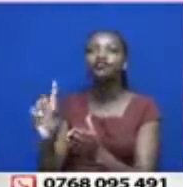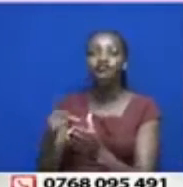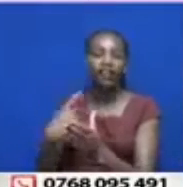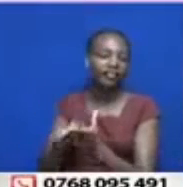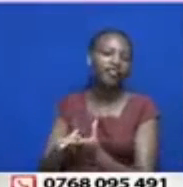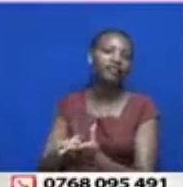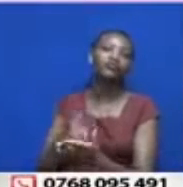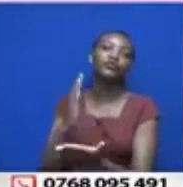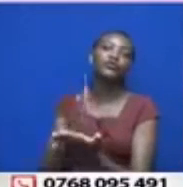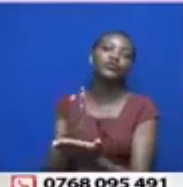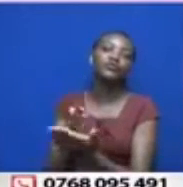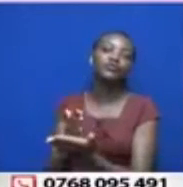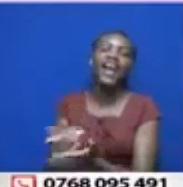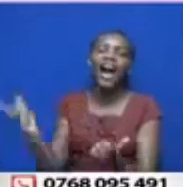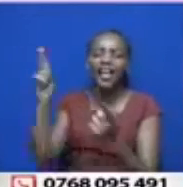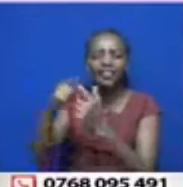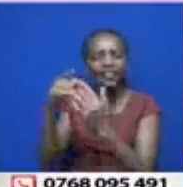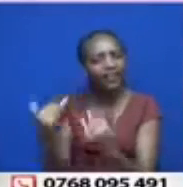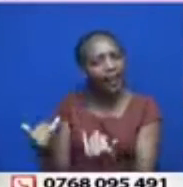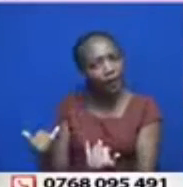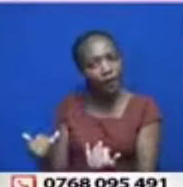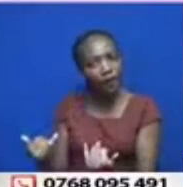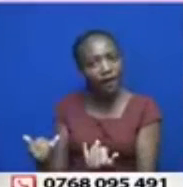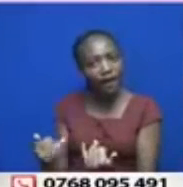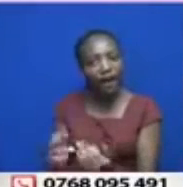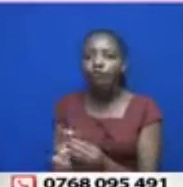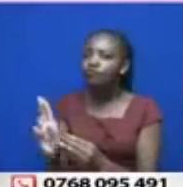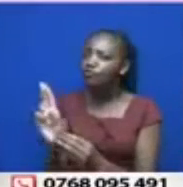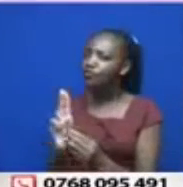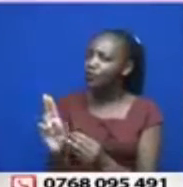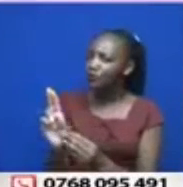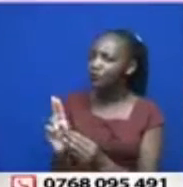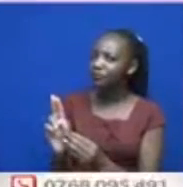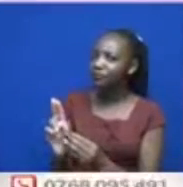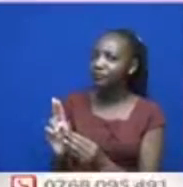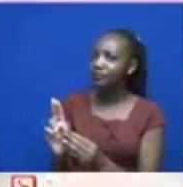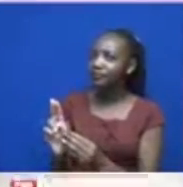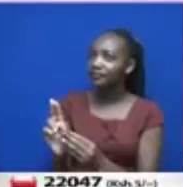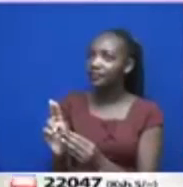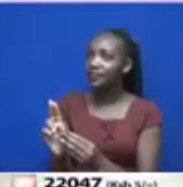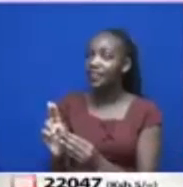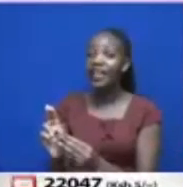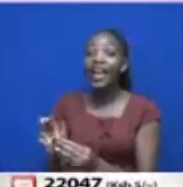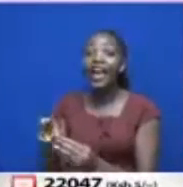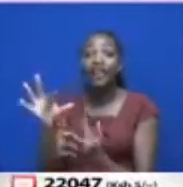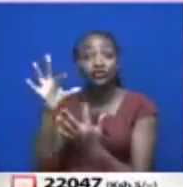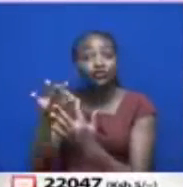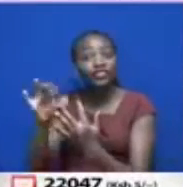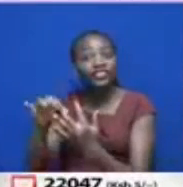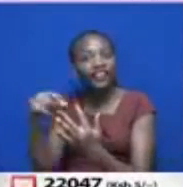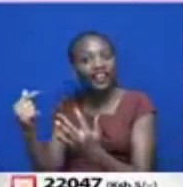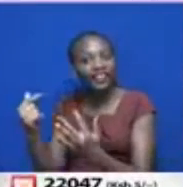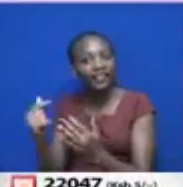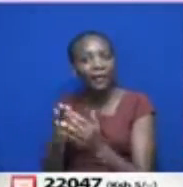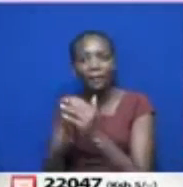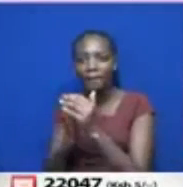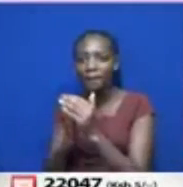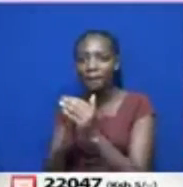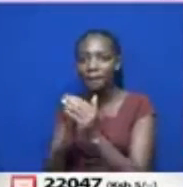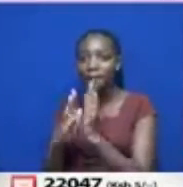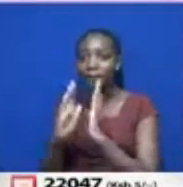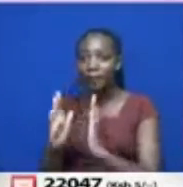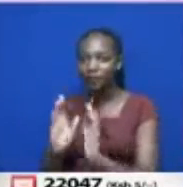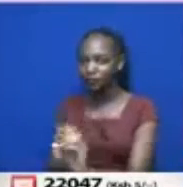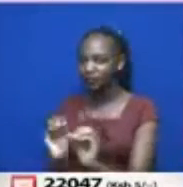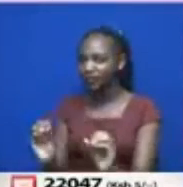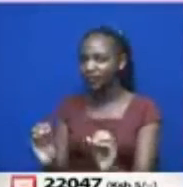Kenyatta. Uh-huh. Mpaka sasa, uh-huh, rais hajamteua yule atakaye mrithi. Uh-huh. Kwa hivyo